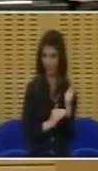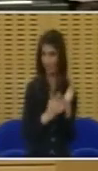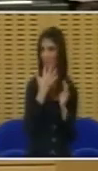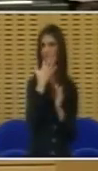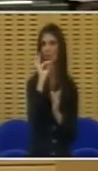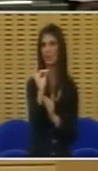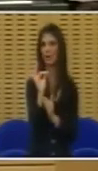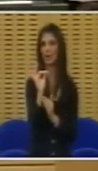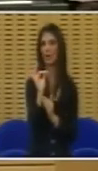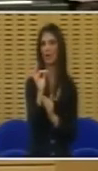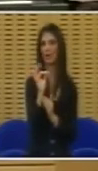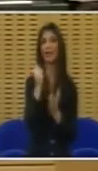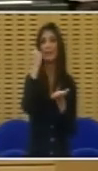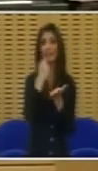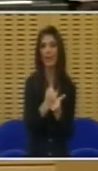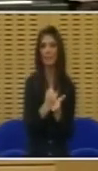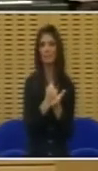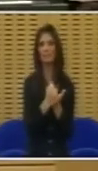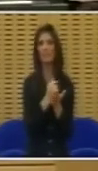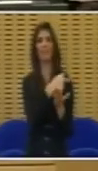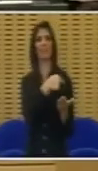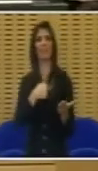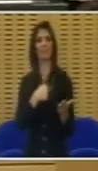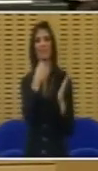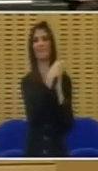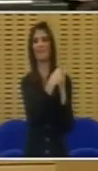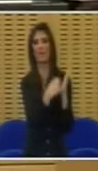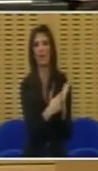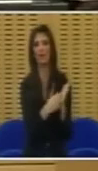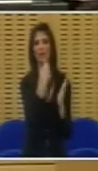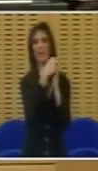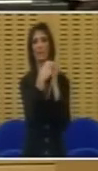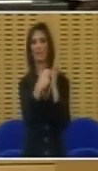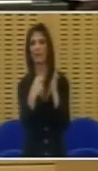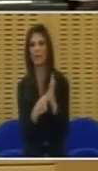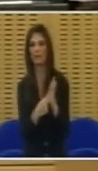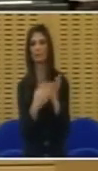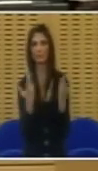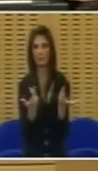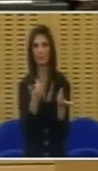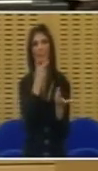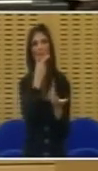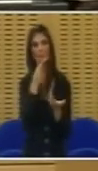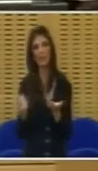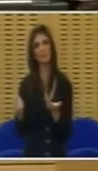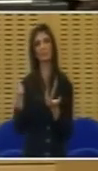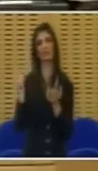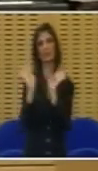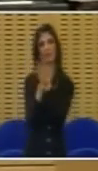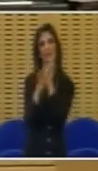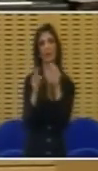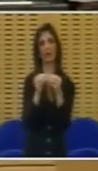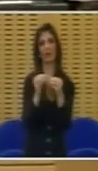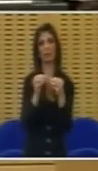στόματα. Στην περίπτωση της Μαρφή Λαϊκής, οι καταθέτες των Κυπρίων γέμιζαν τους τραπεζικούς